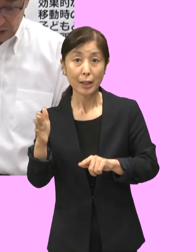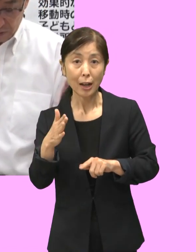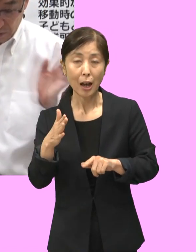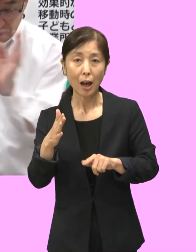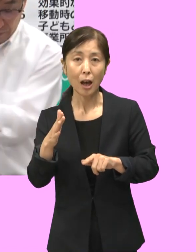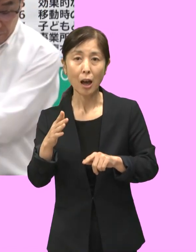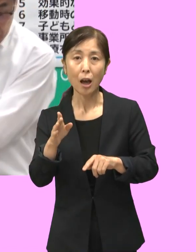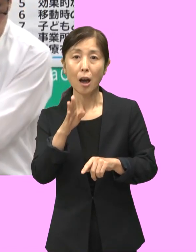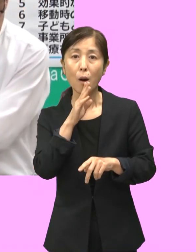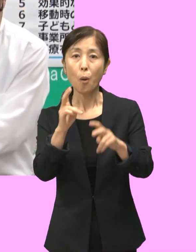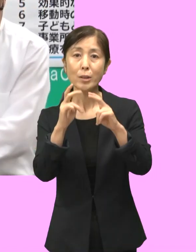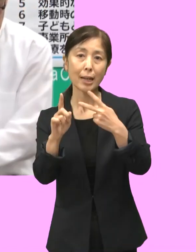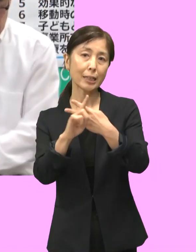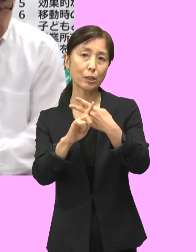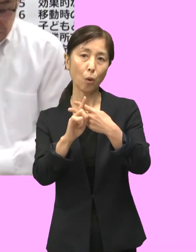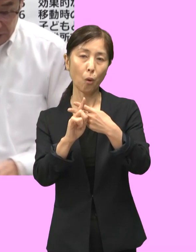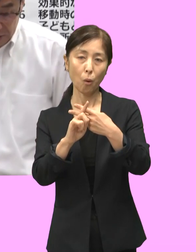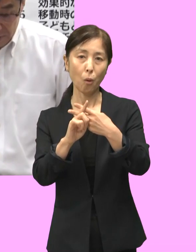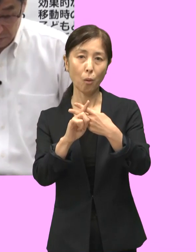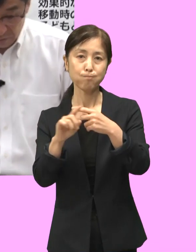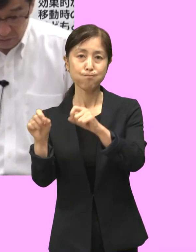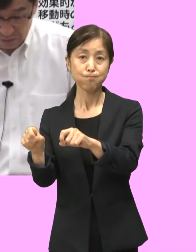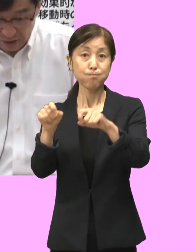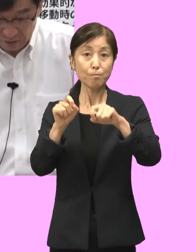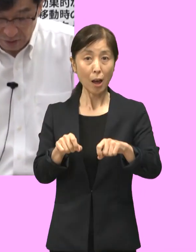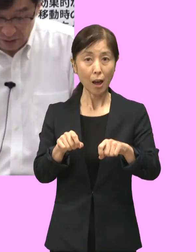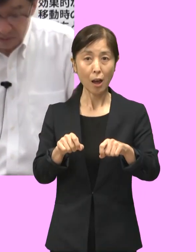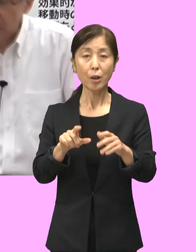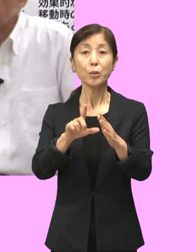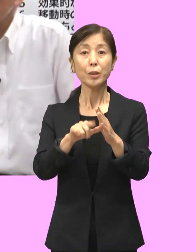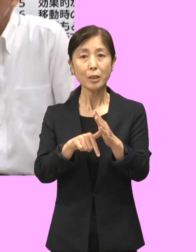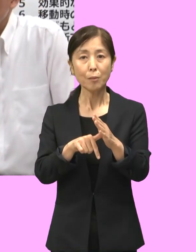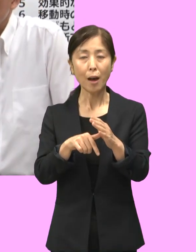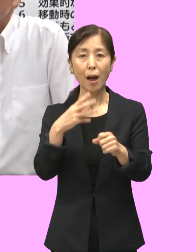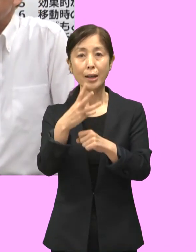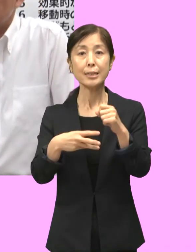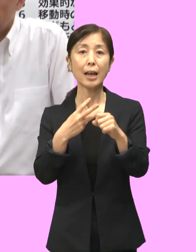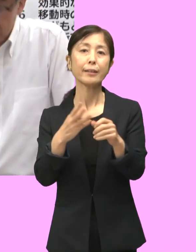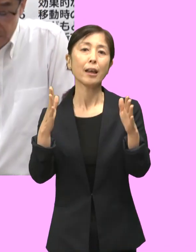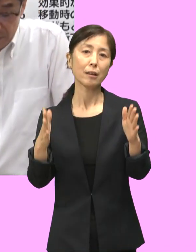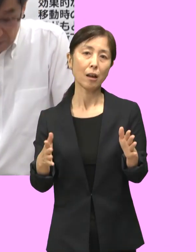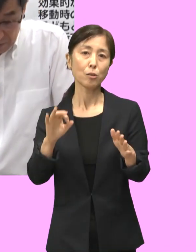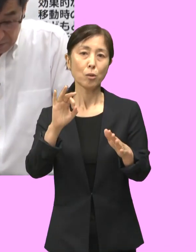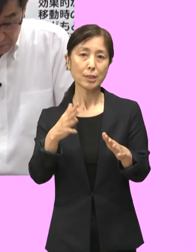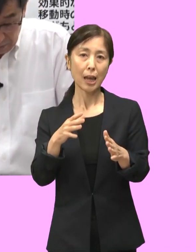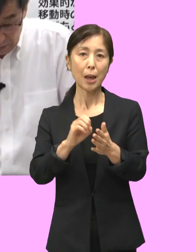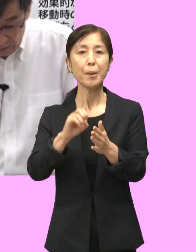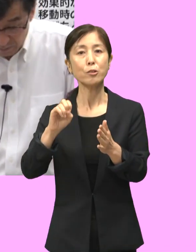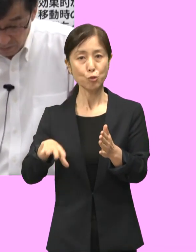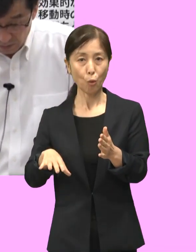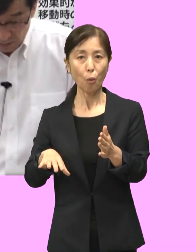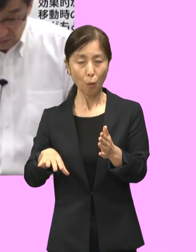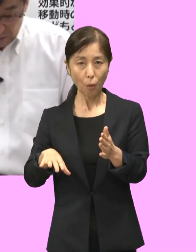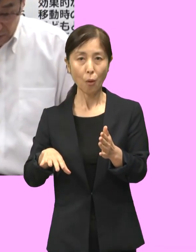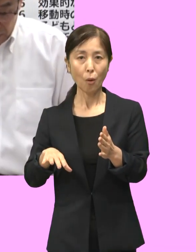機能自体を移転するという場合には3年間の課税免除になる。それ